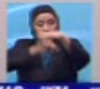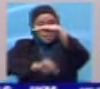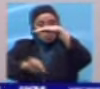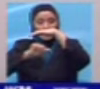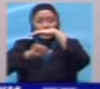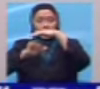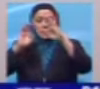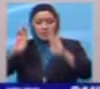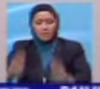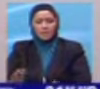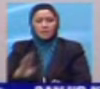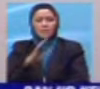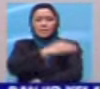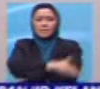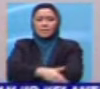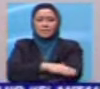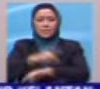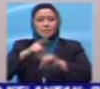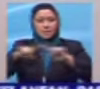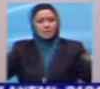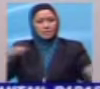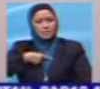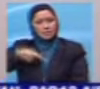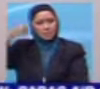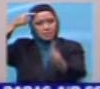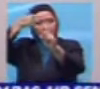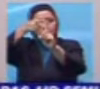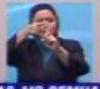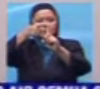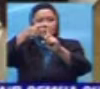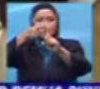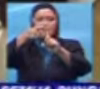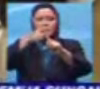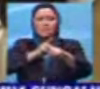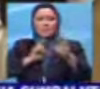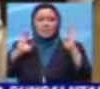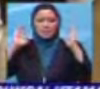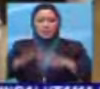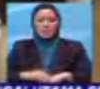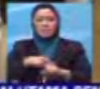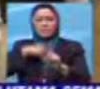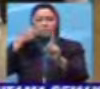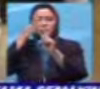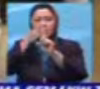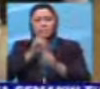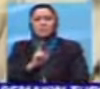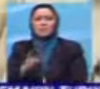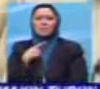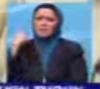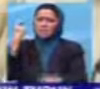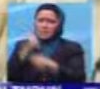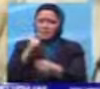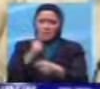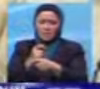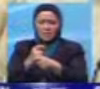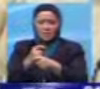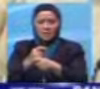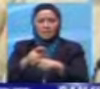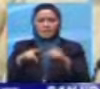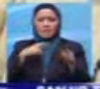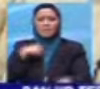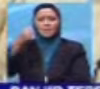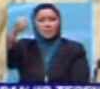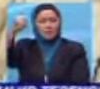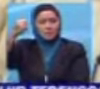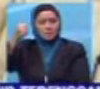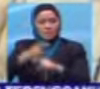berasaskan syahadah iaitu akidah yang satu. Tegas Tuanku Said Faizuddin, umat Islam tetap terikat dengan kalimah syahadah meskipun berbeza